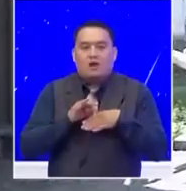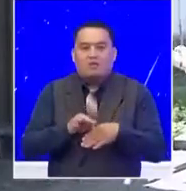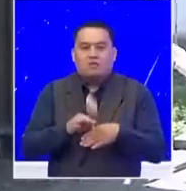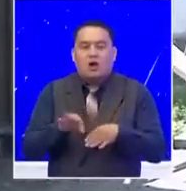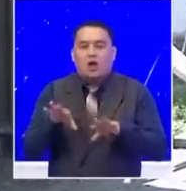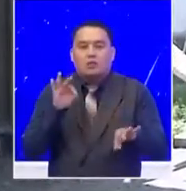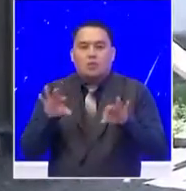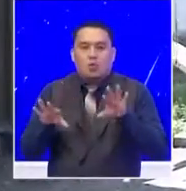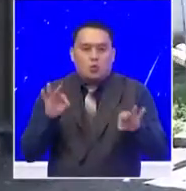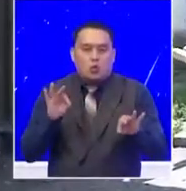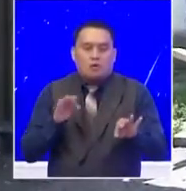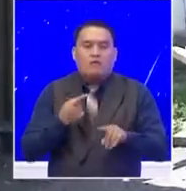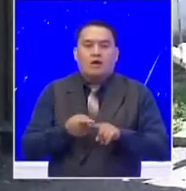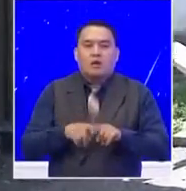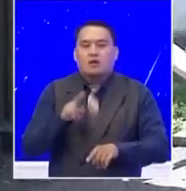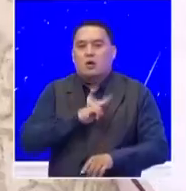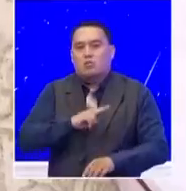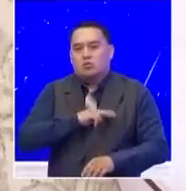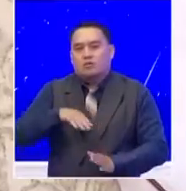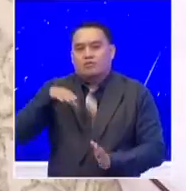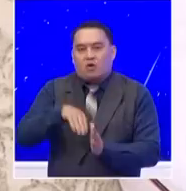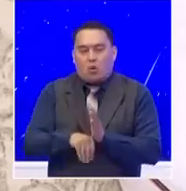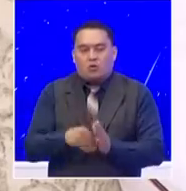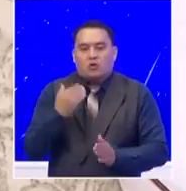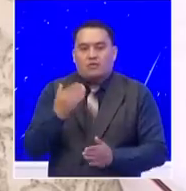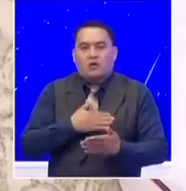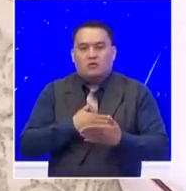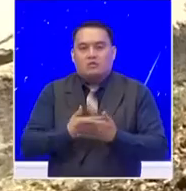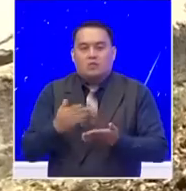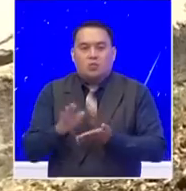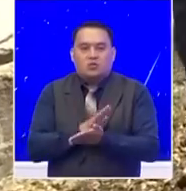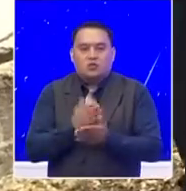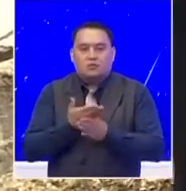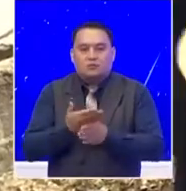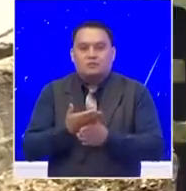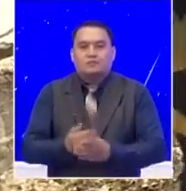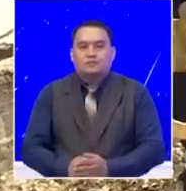претендентов на жилье. В этой работе большой вклад вносят и его волонтеры.